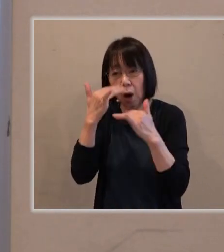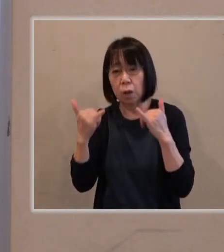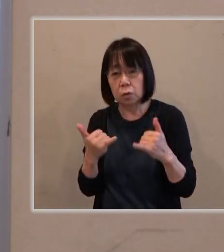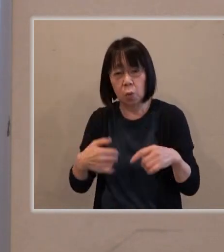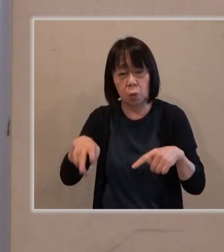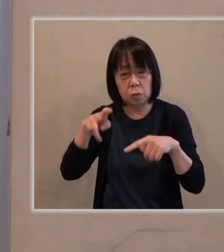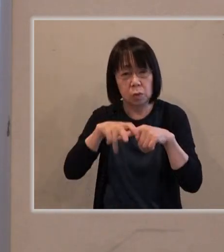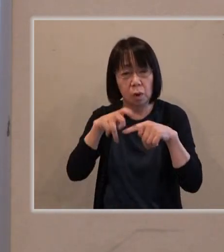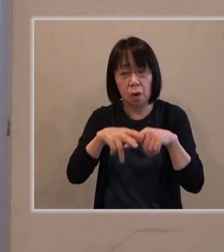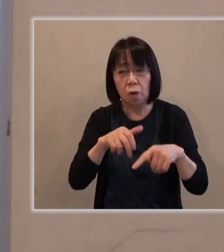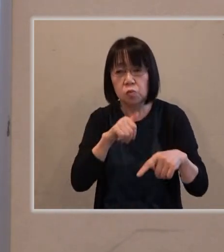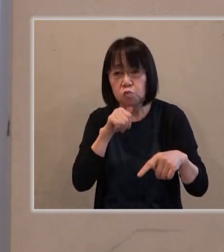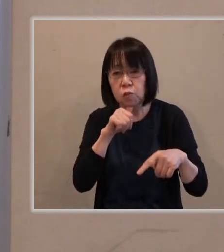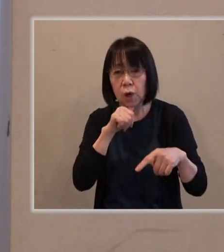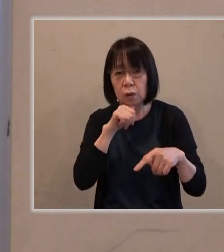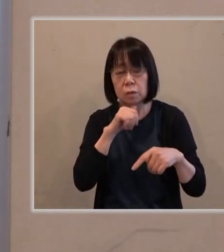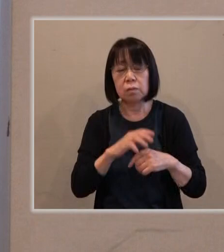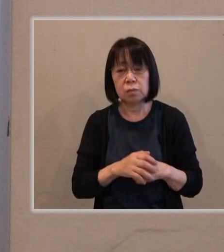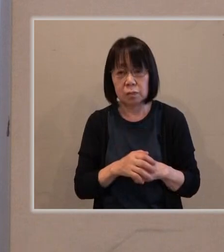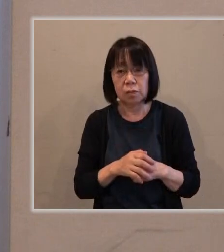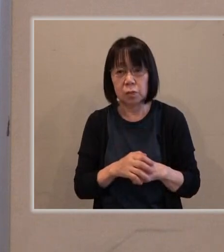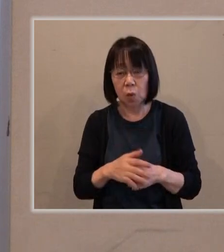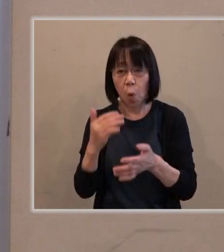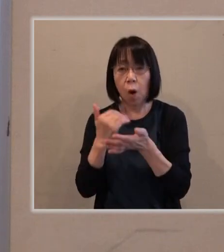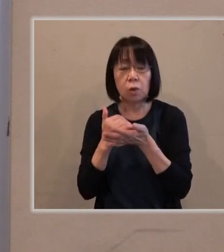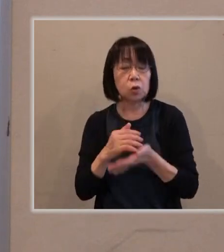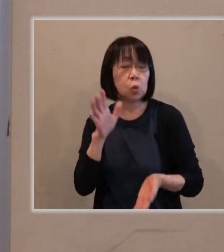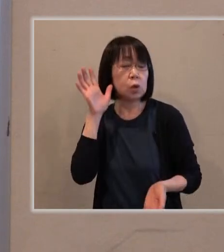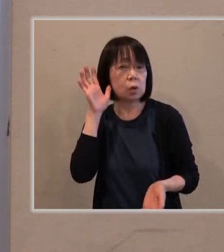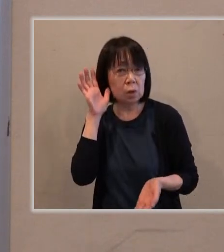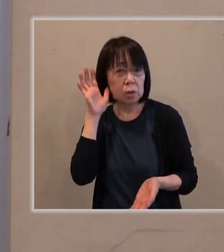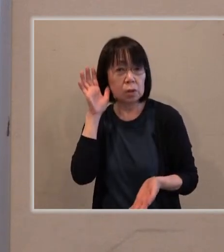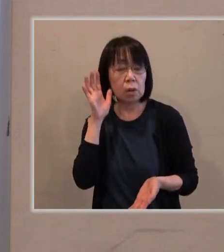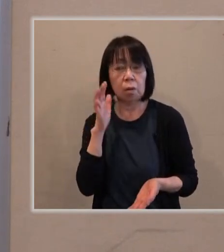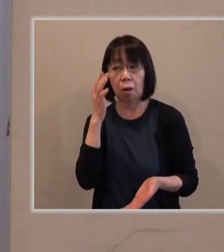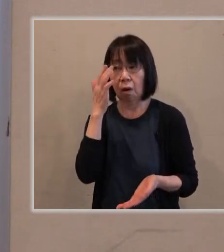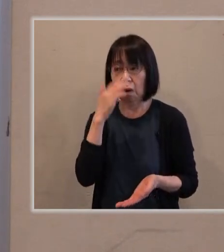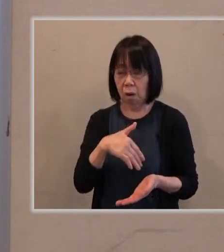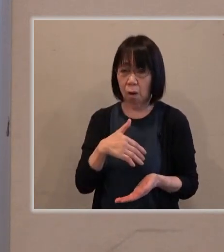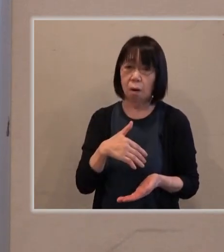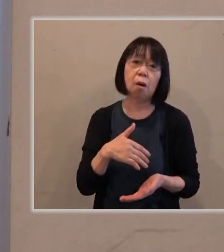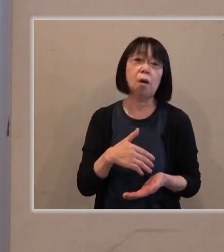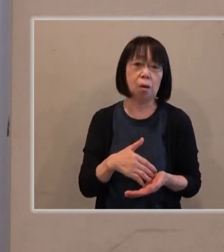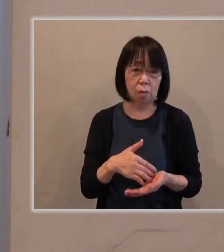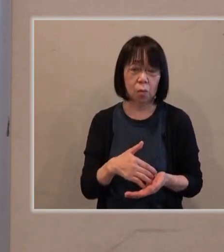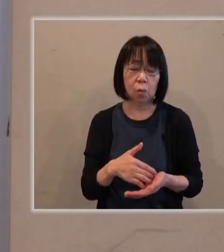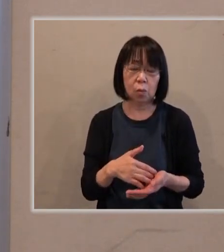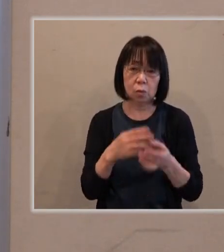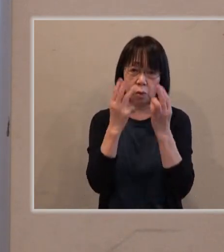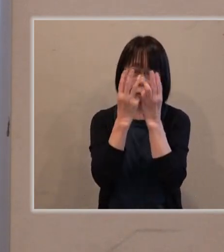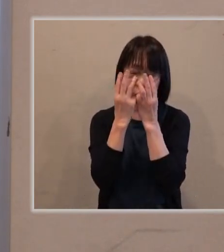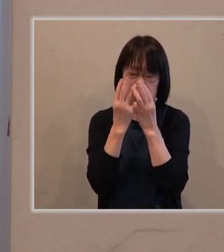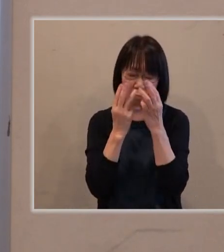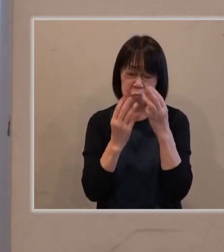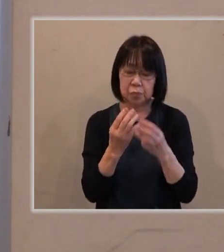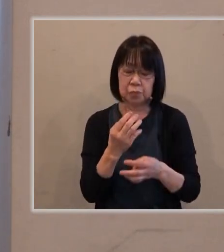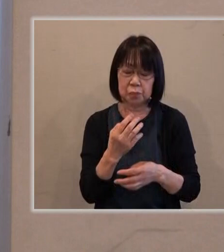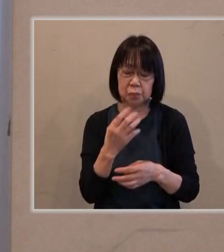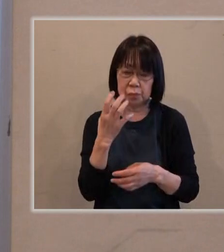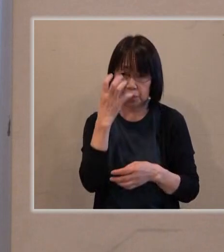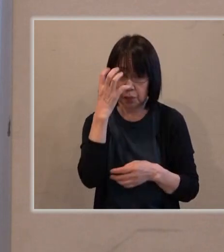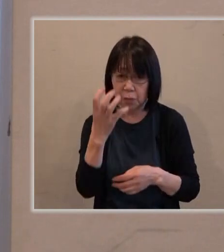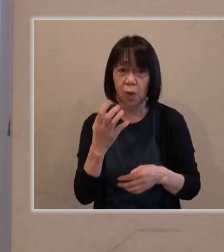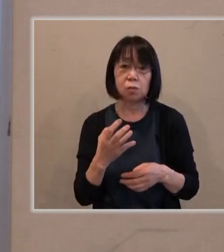参加してくれないっていうねお話を聞いてたので、あ、こんなにたくさんあのやりたい人がいたんだって、